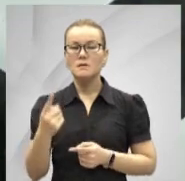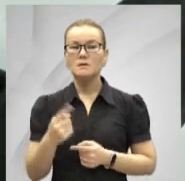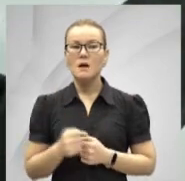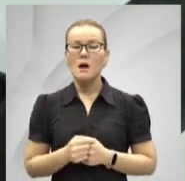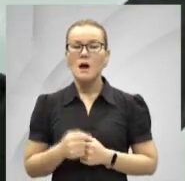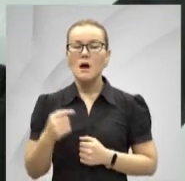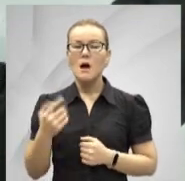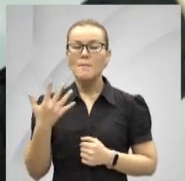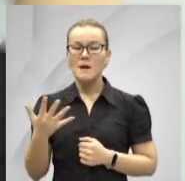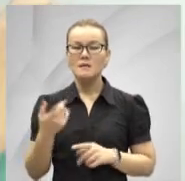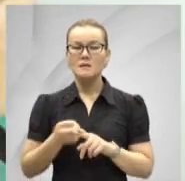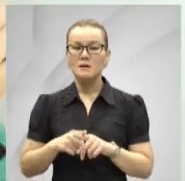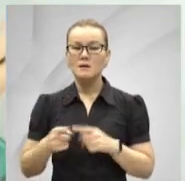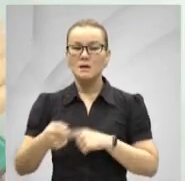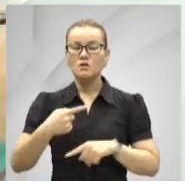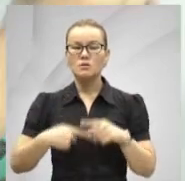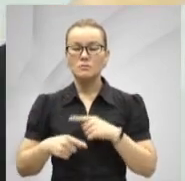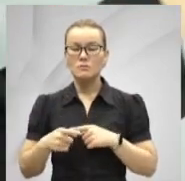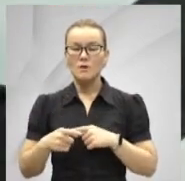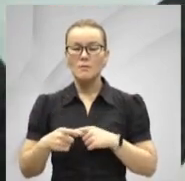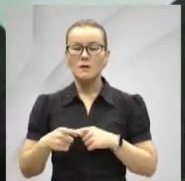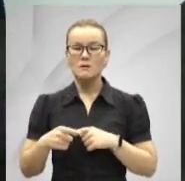5 как число, обратное коэффициенту b,